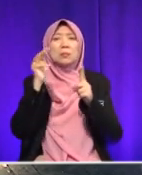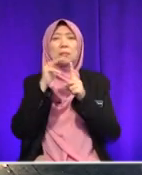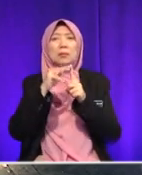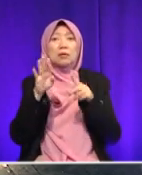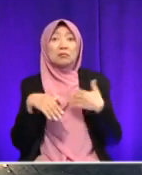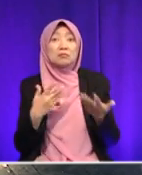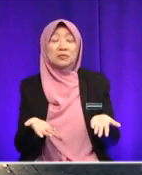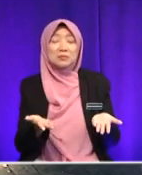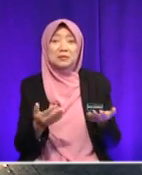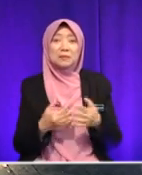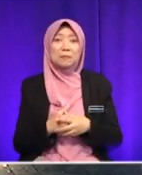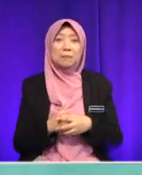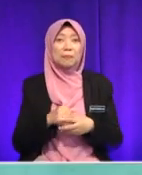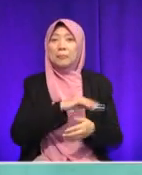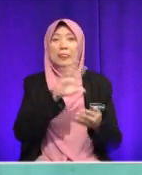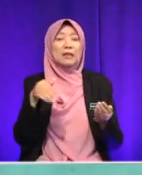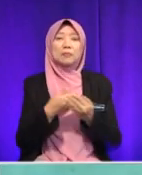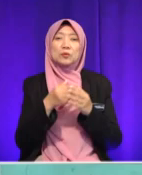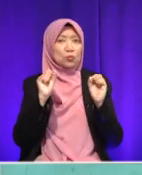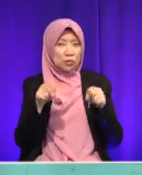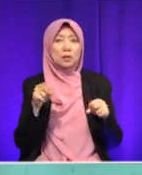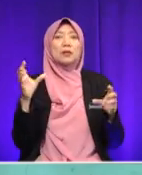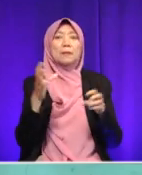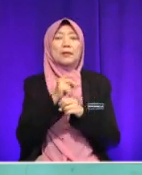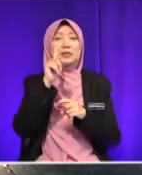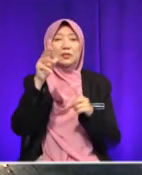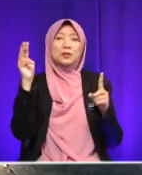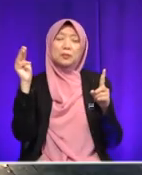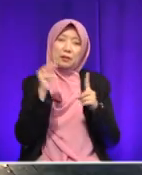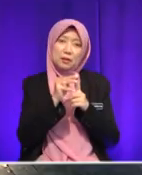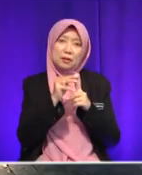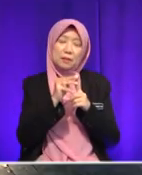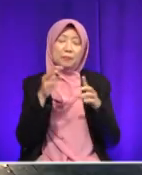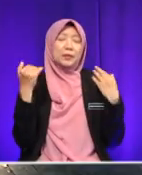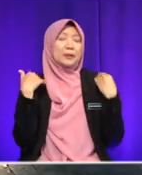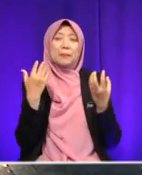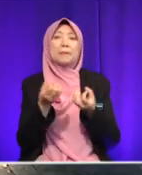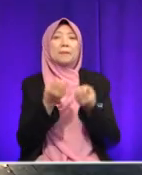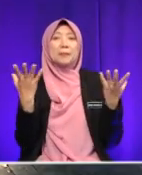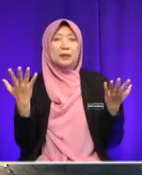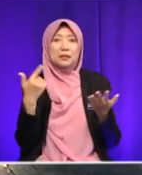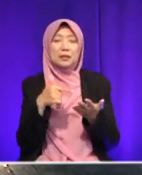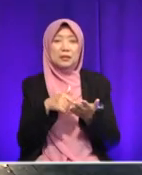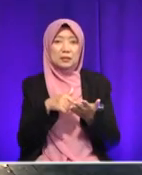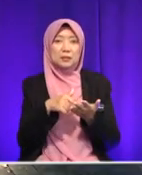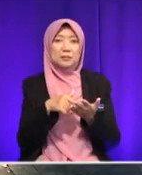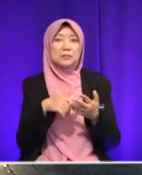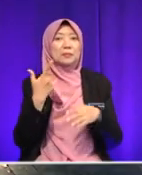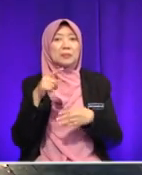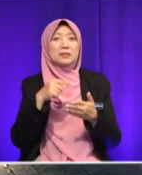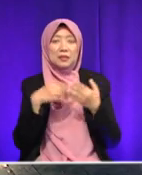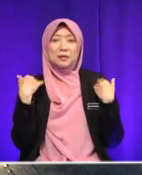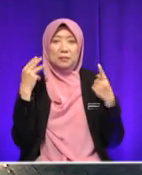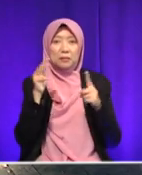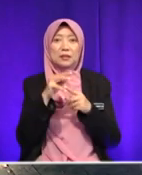ni, cikgu? Sebenarnya semua orang boleh dapat satu markah. Satu markah. Sebenarnya kita ada banyak markah yang boleh didapati lepas ni.